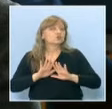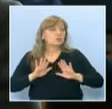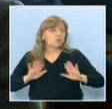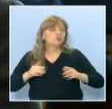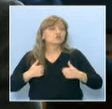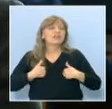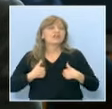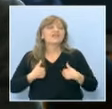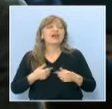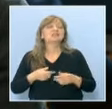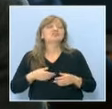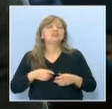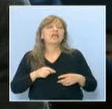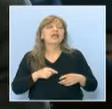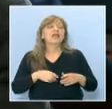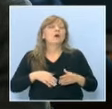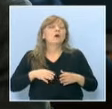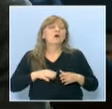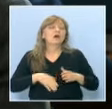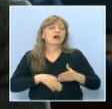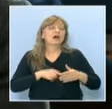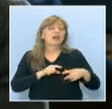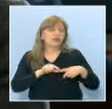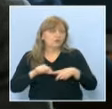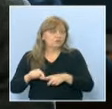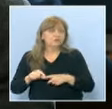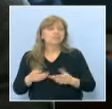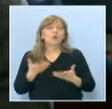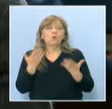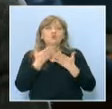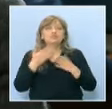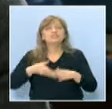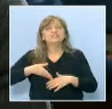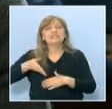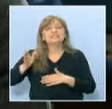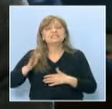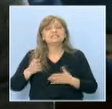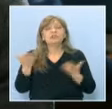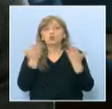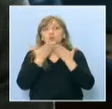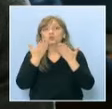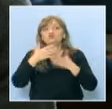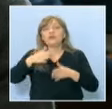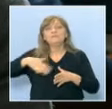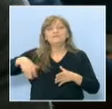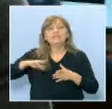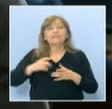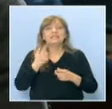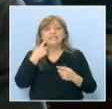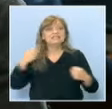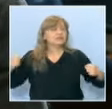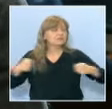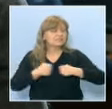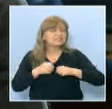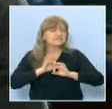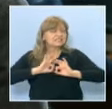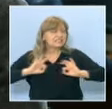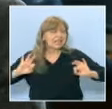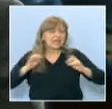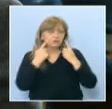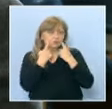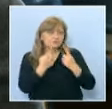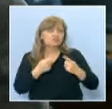нашите ментори учениците излизат от учебна среда и се сблъскват с реалната бизнес среда,